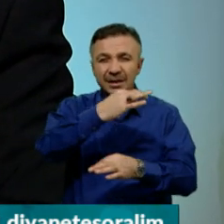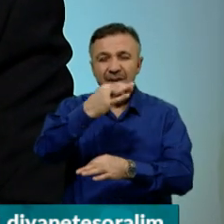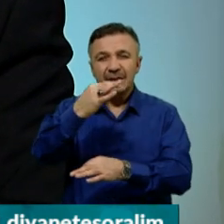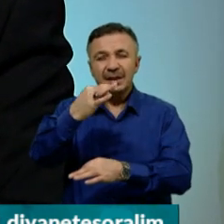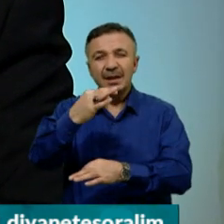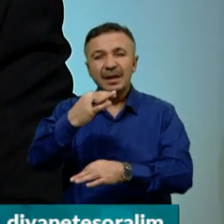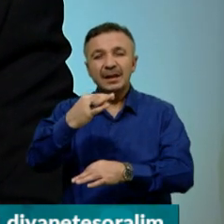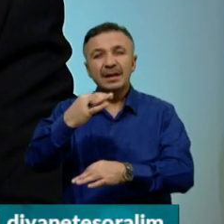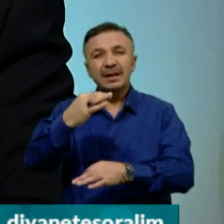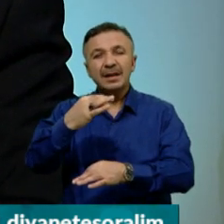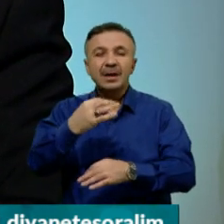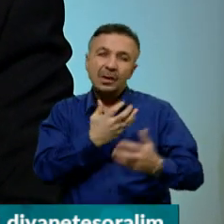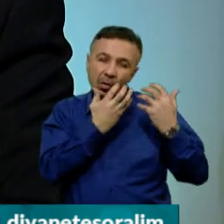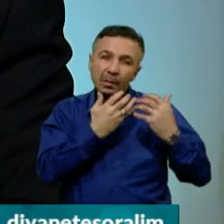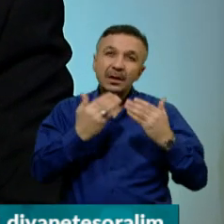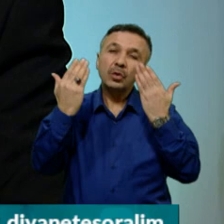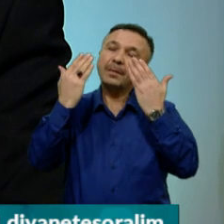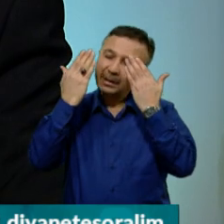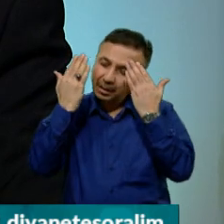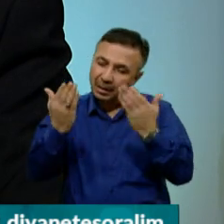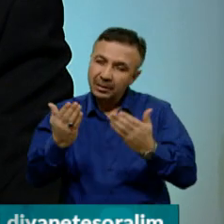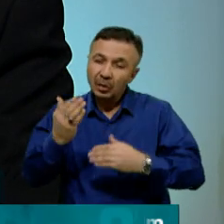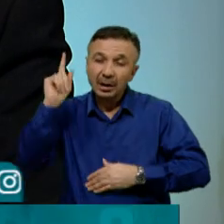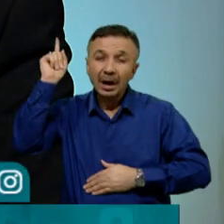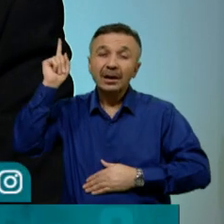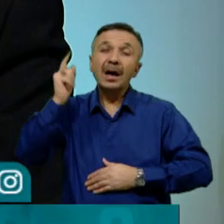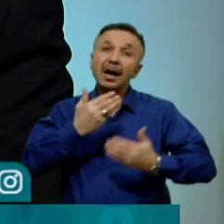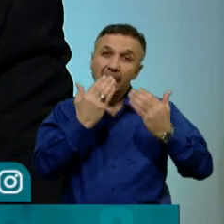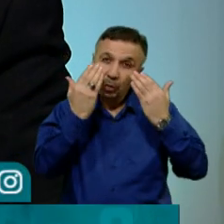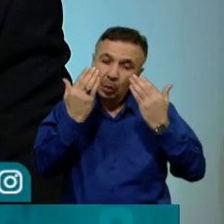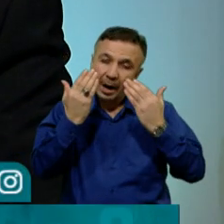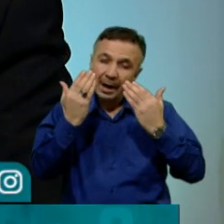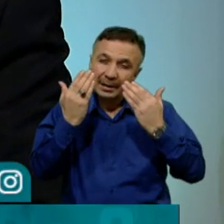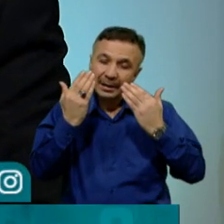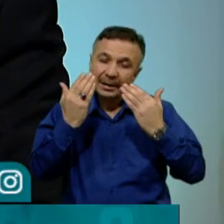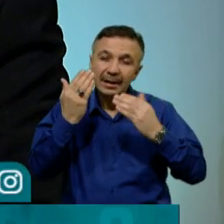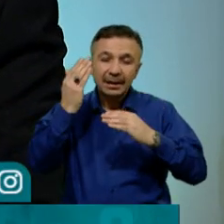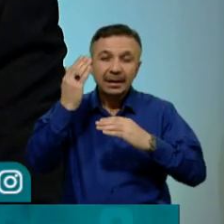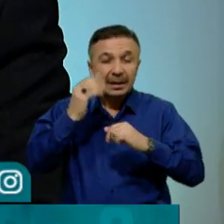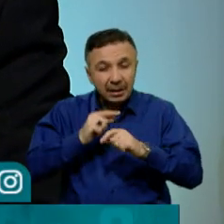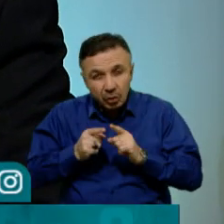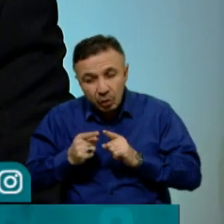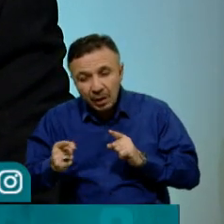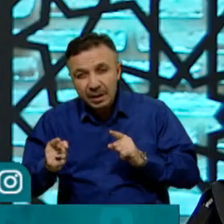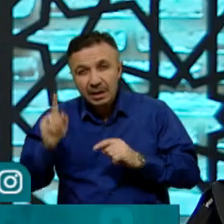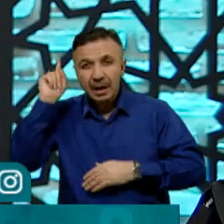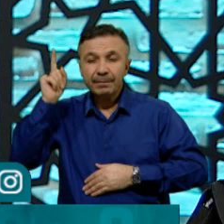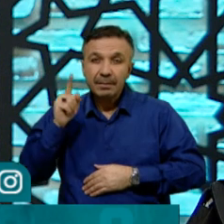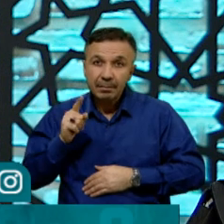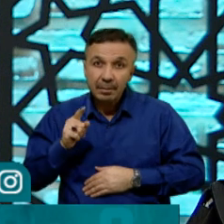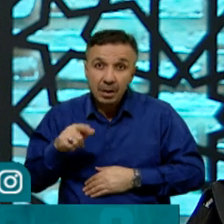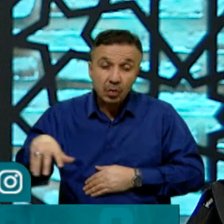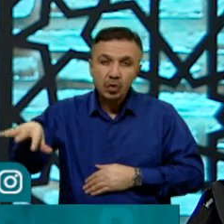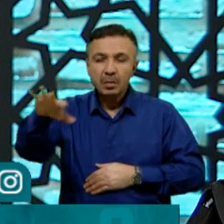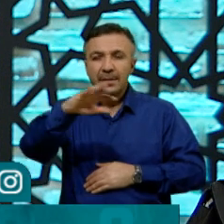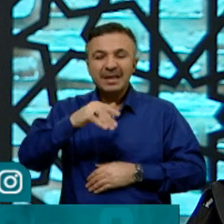kabul eylesin amin onlar Allah'ın istiğfar ettiği sürece Rabb'im cümlemizi azaptan beri